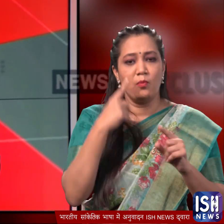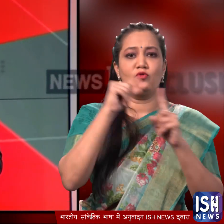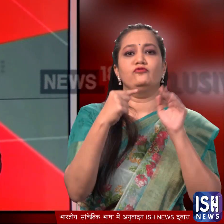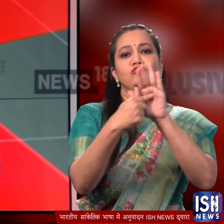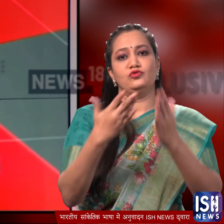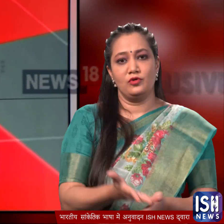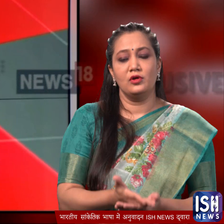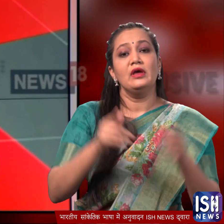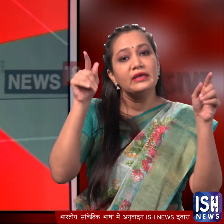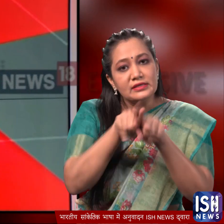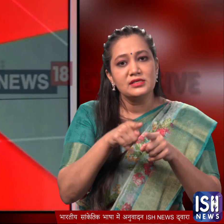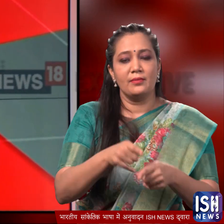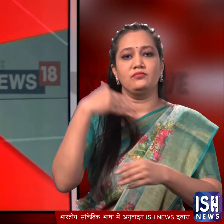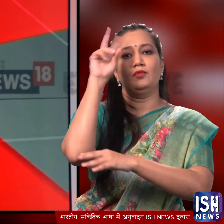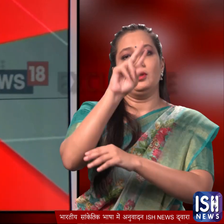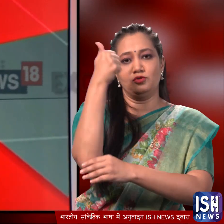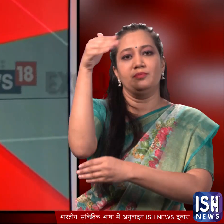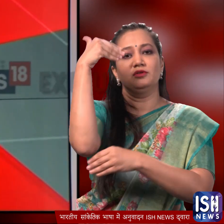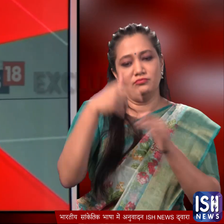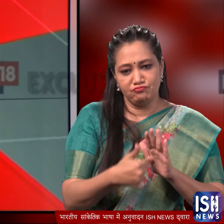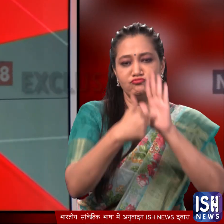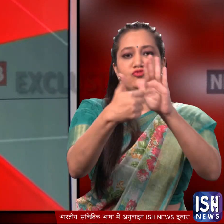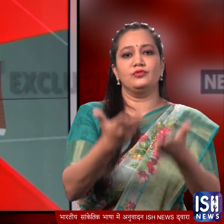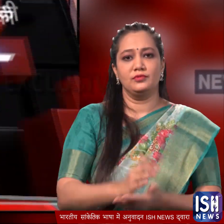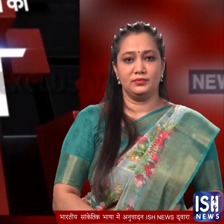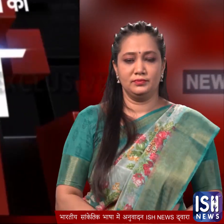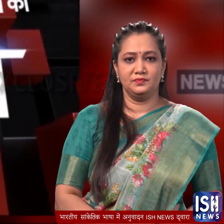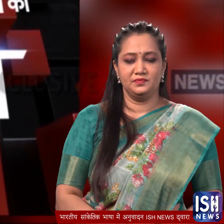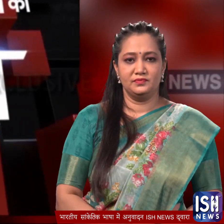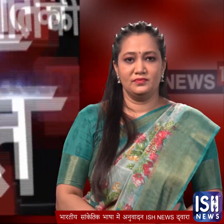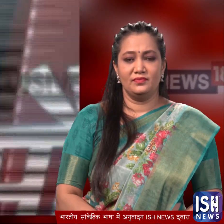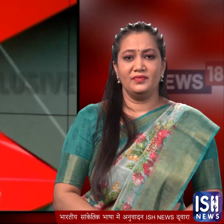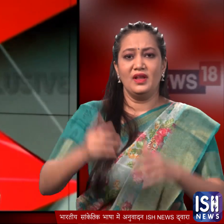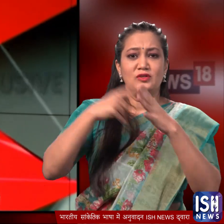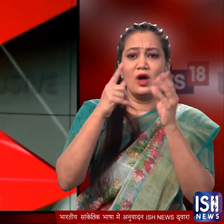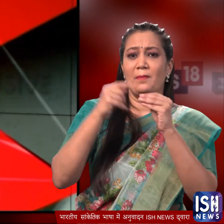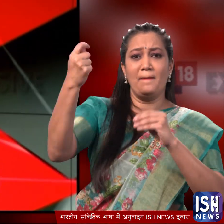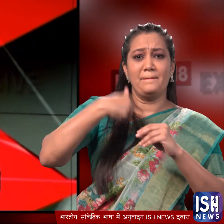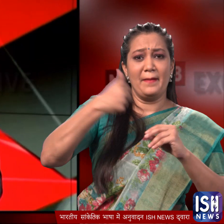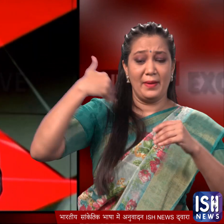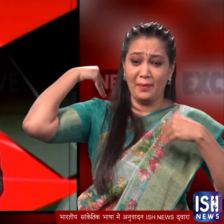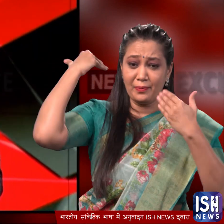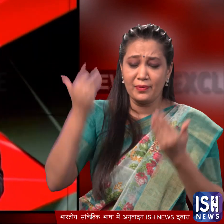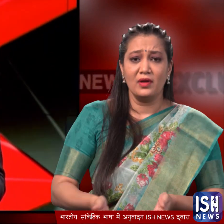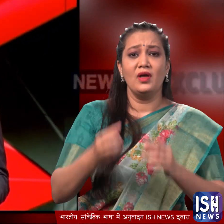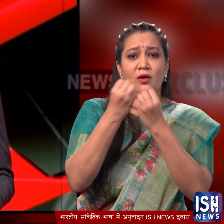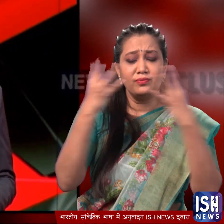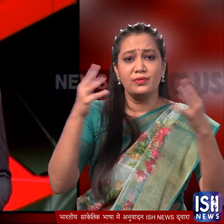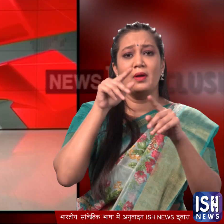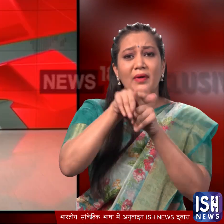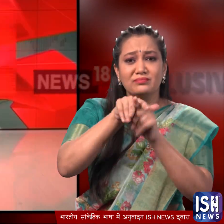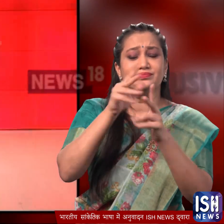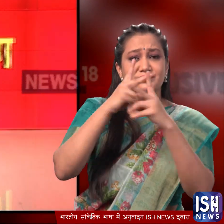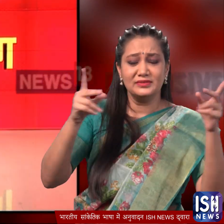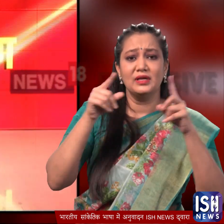के तौर पर पेश करना चाहती है। उसी की झलकी गणतंत्र दिवस परेड में दिखाई जाएगी। वेतन की मांग पर पिछले कई दिनों से हड़ताल पर